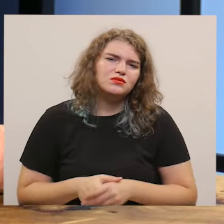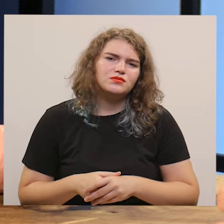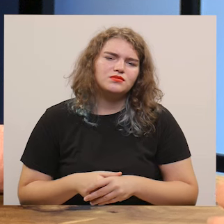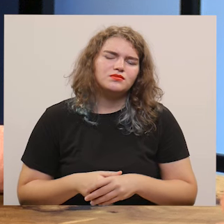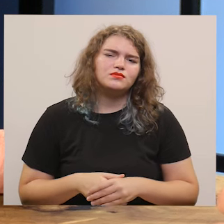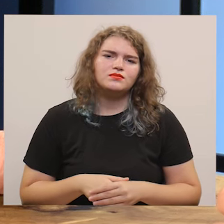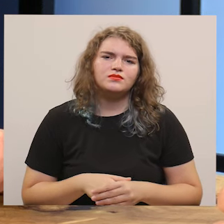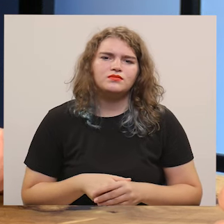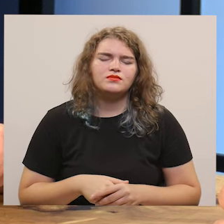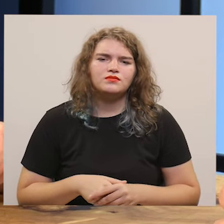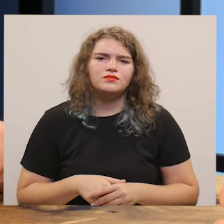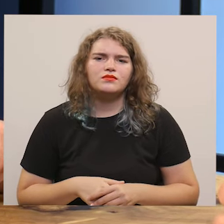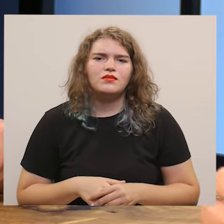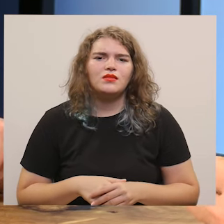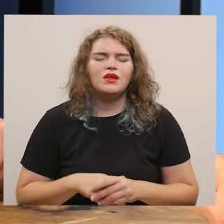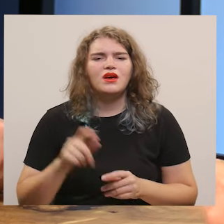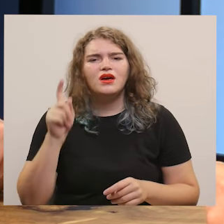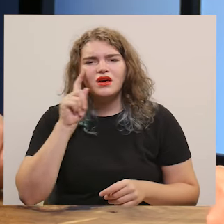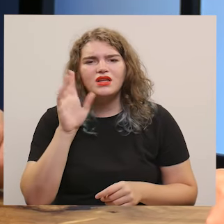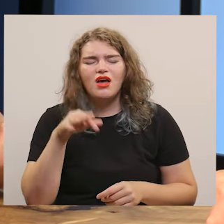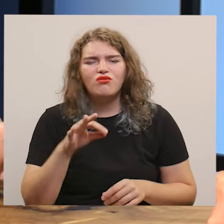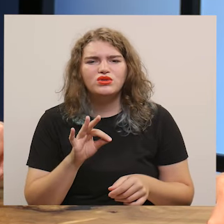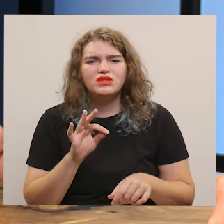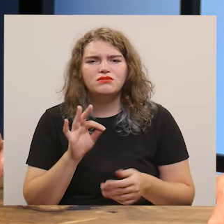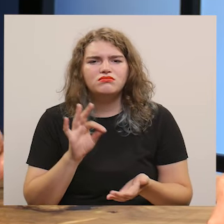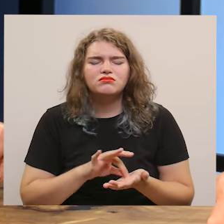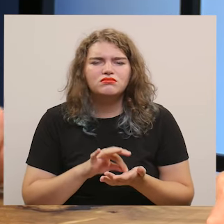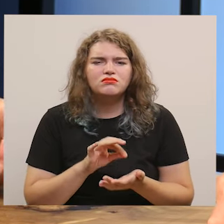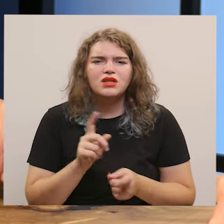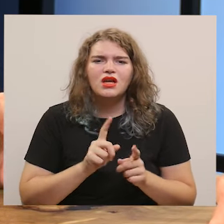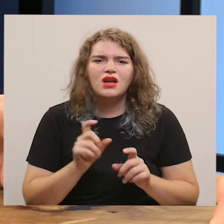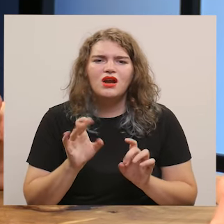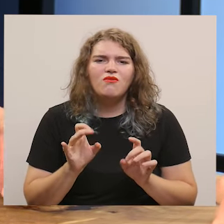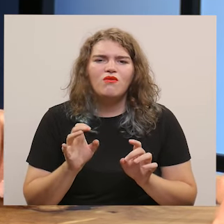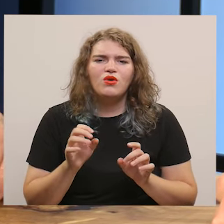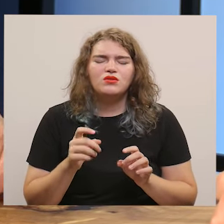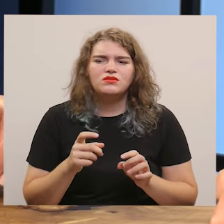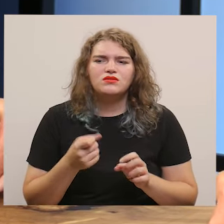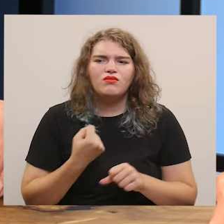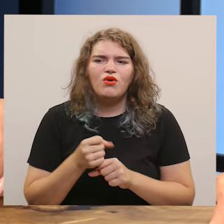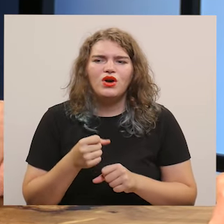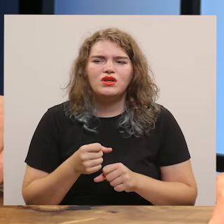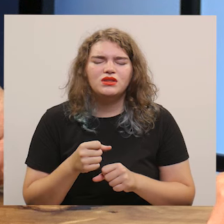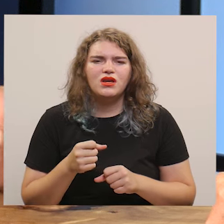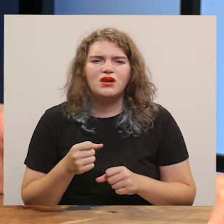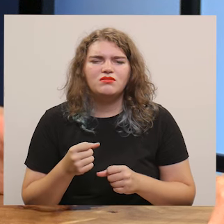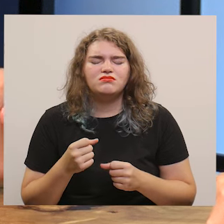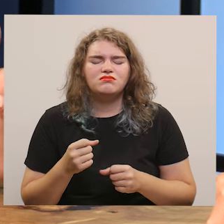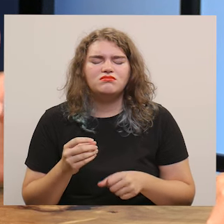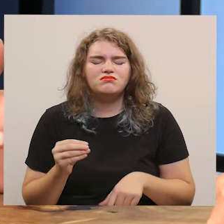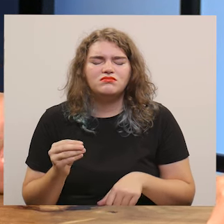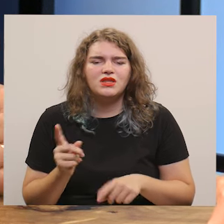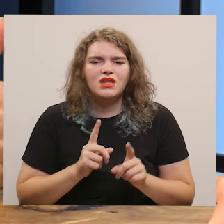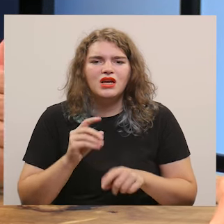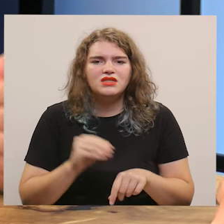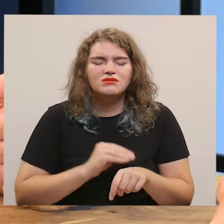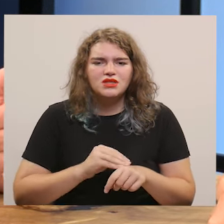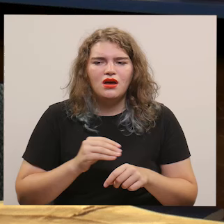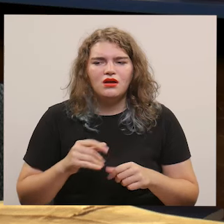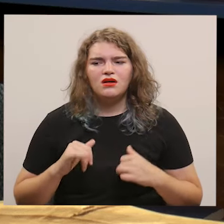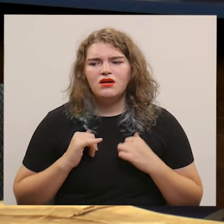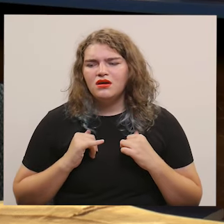Gabi, cred că ai mai avut momente, dar probabil că nu au mai fost așa de acute, pentru că deja ai trecut printr-o vale de genul ăsta și când mai simțeai descurajare,